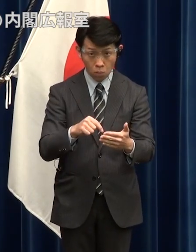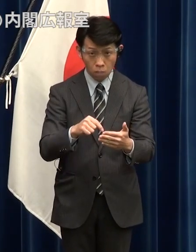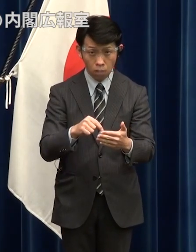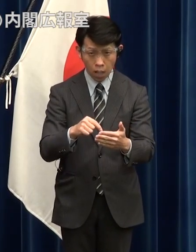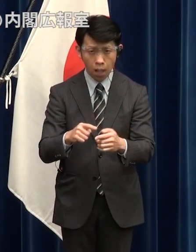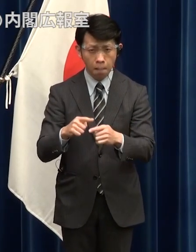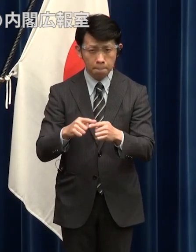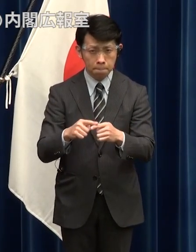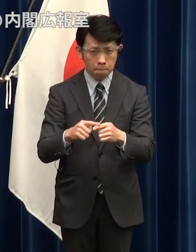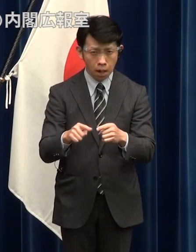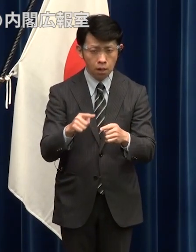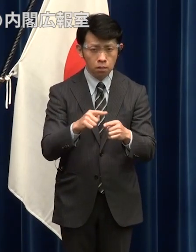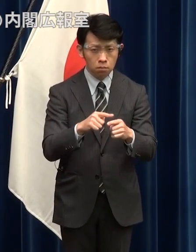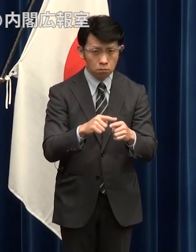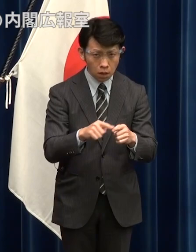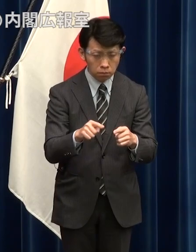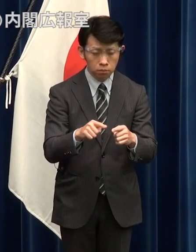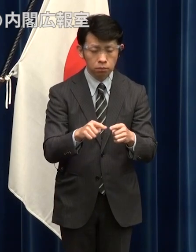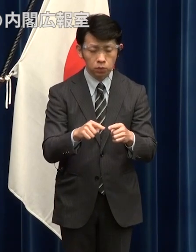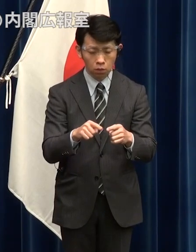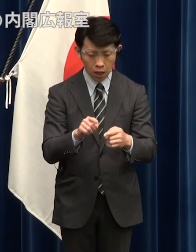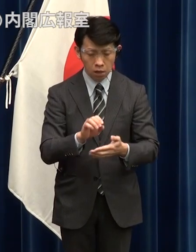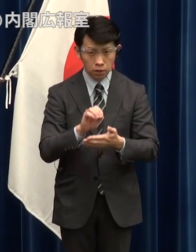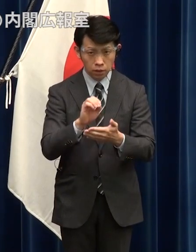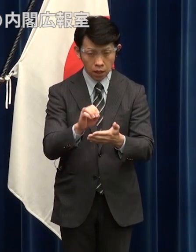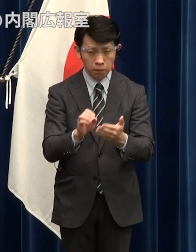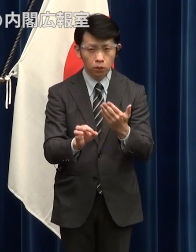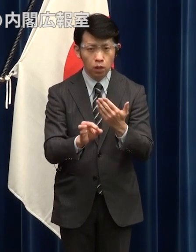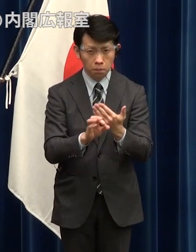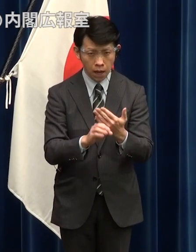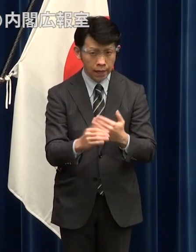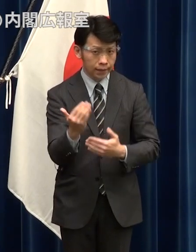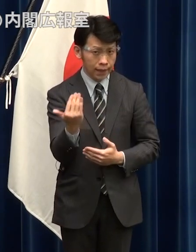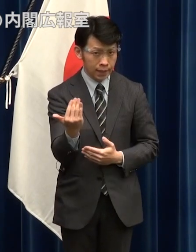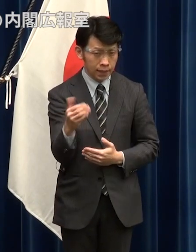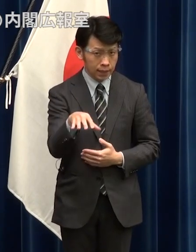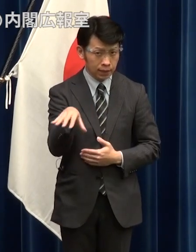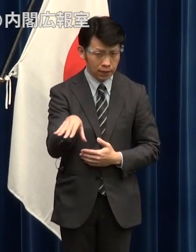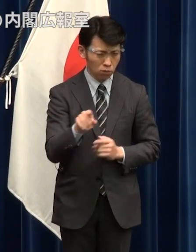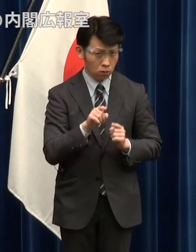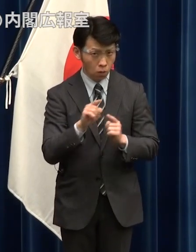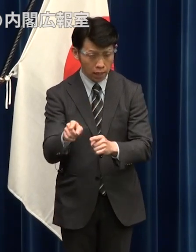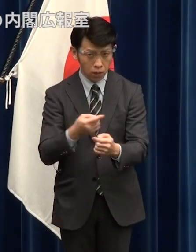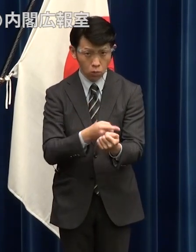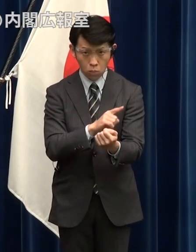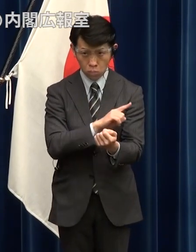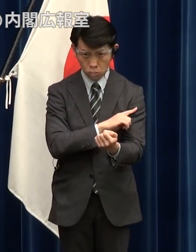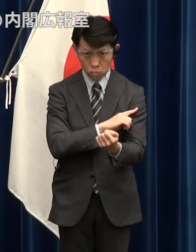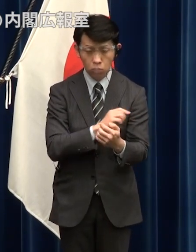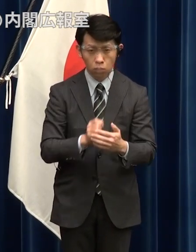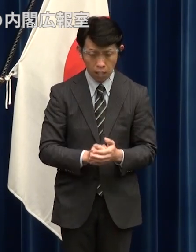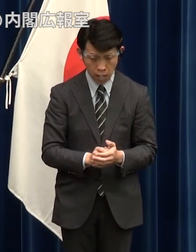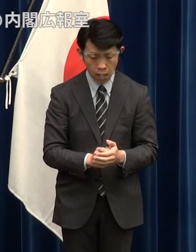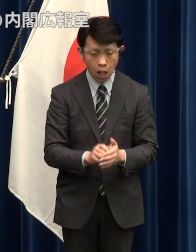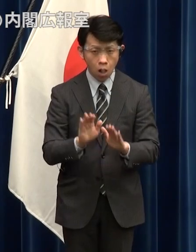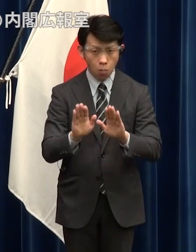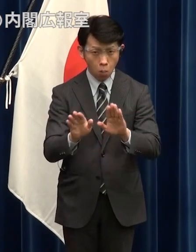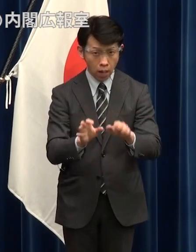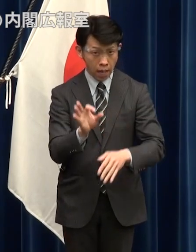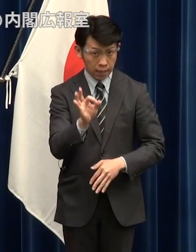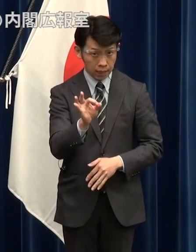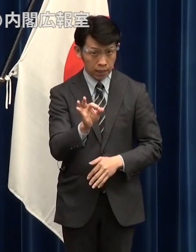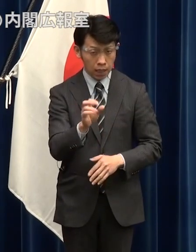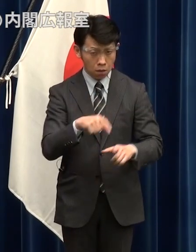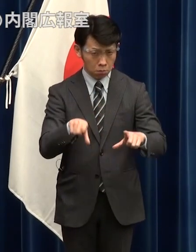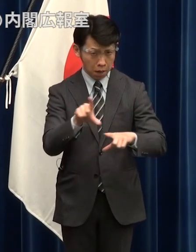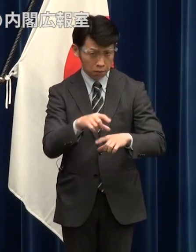ているような敵基地の攻撃能力であるとかですね、あるいは予算がその防衛費が倍増するというようなことになるとですね、これは